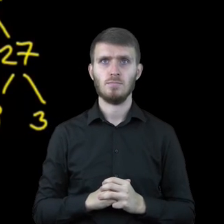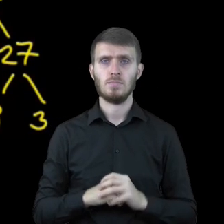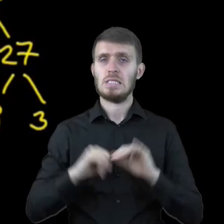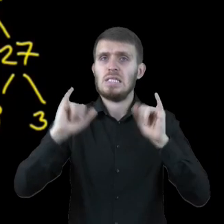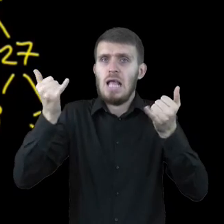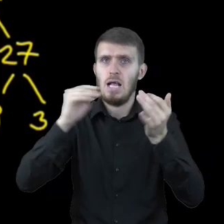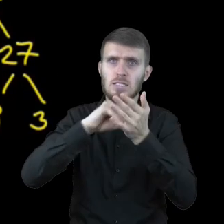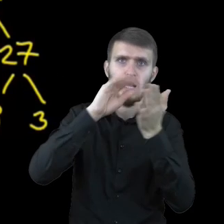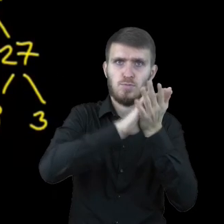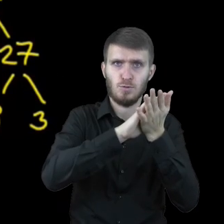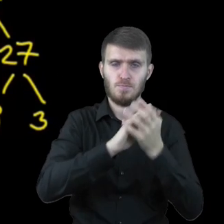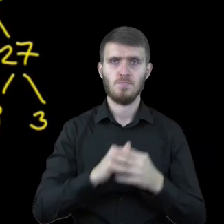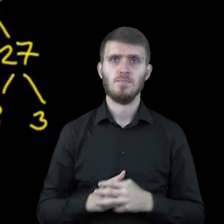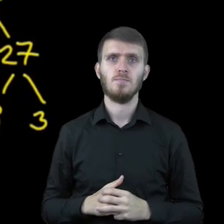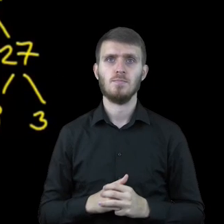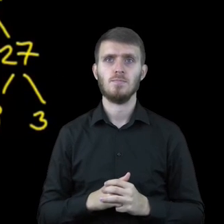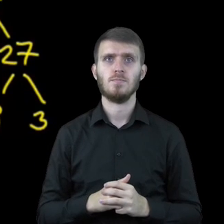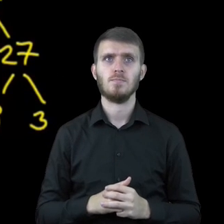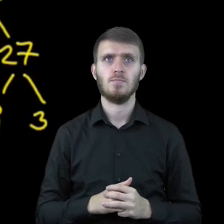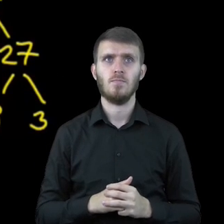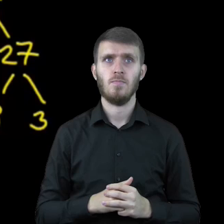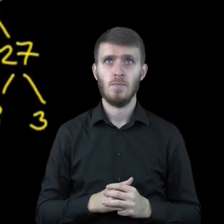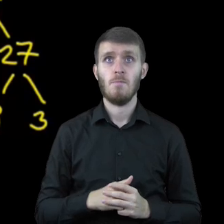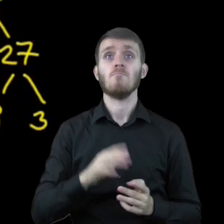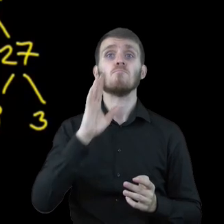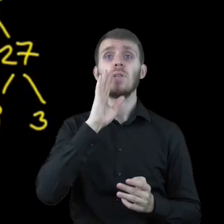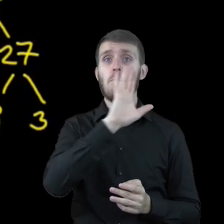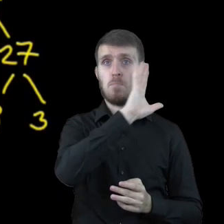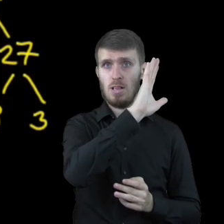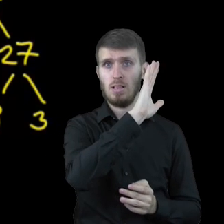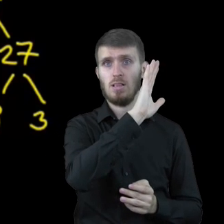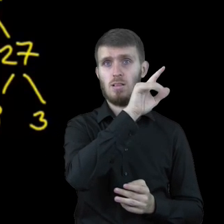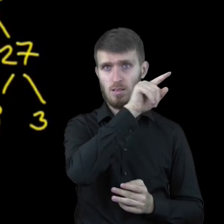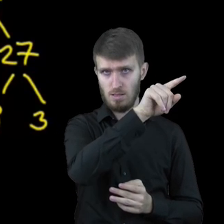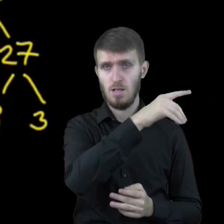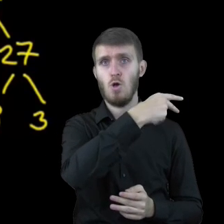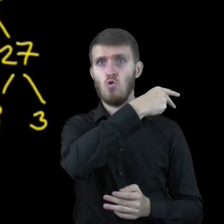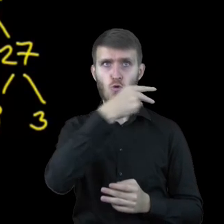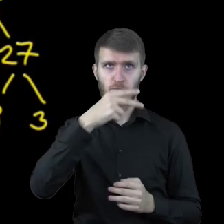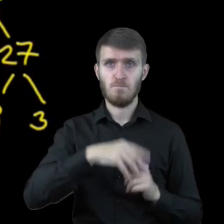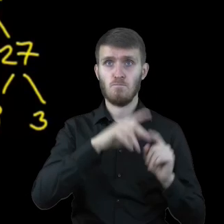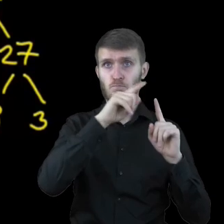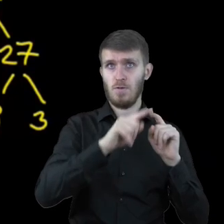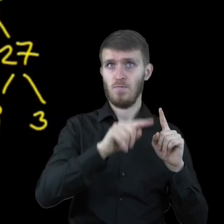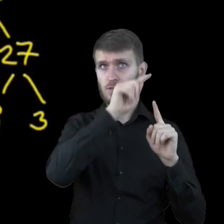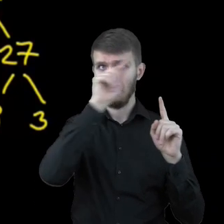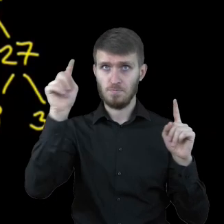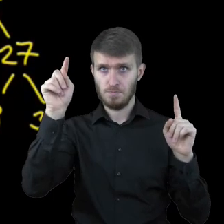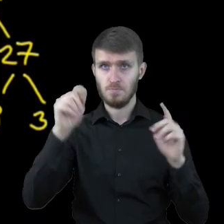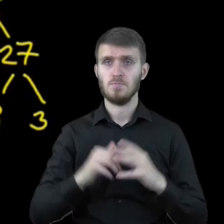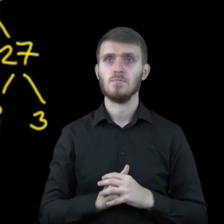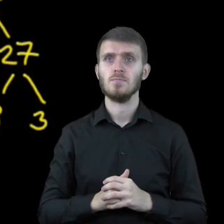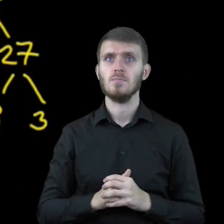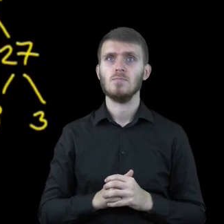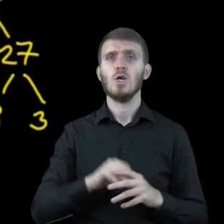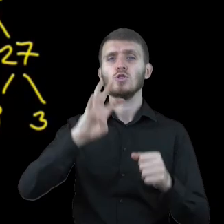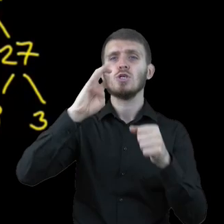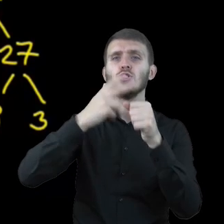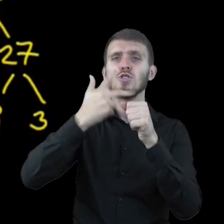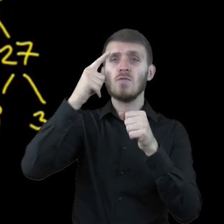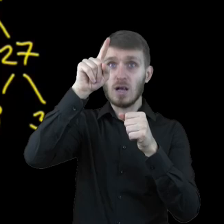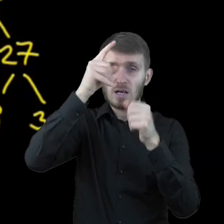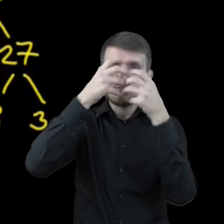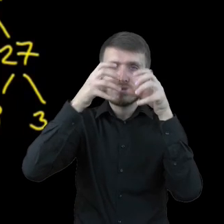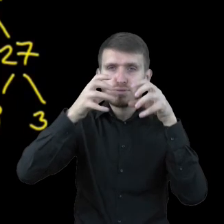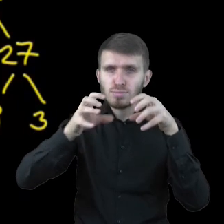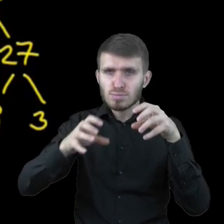bawili. I możemy to zapisać w ten sposób. Popatrzmy, że B równa się pierwiastek. Czyli 432